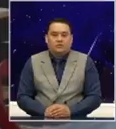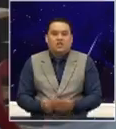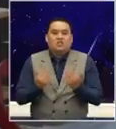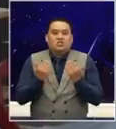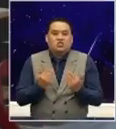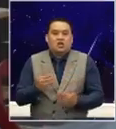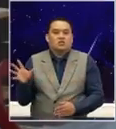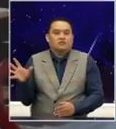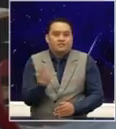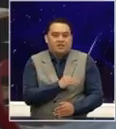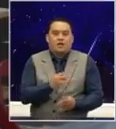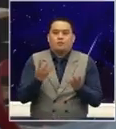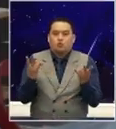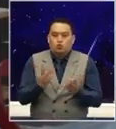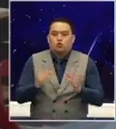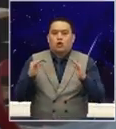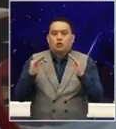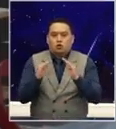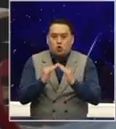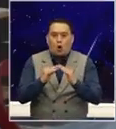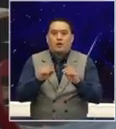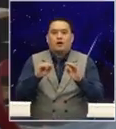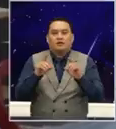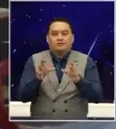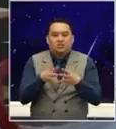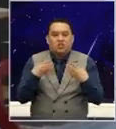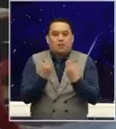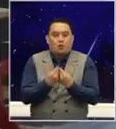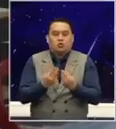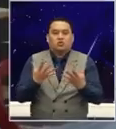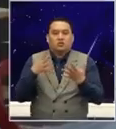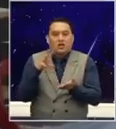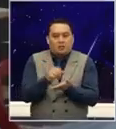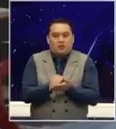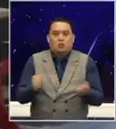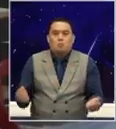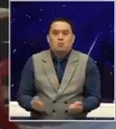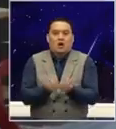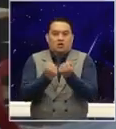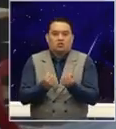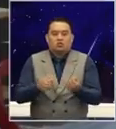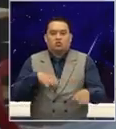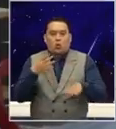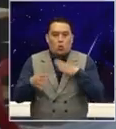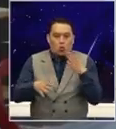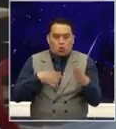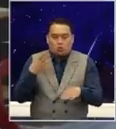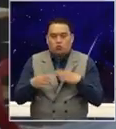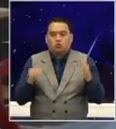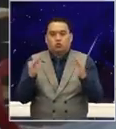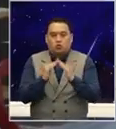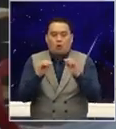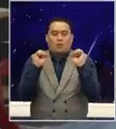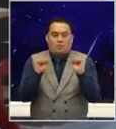Сейчас нам всем необходимо сидеть дома, проводить больше времени с семьей, а заниматься спортом и поддерживать свое тело и дух можно и в